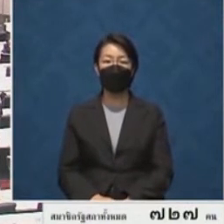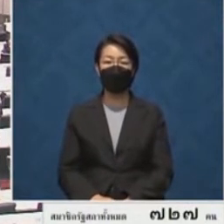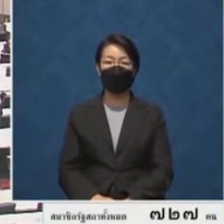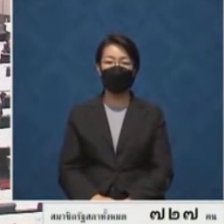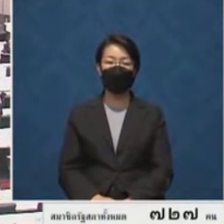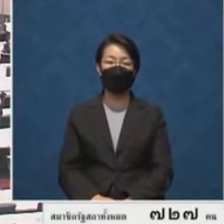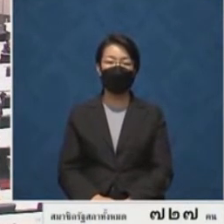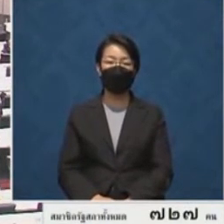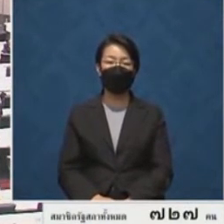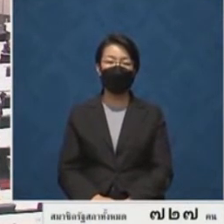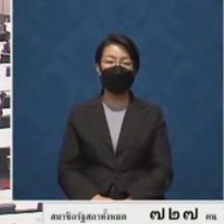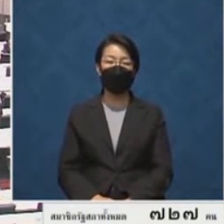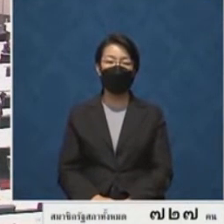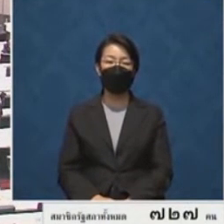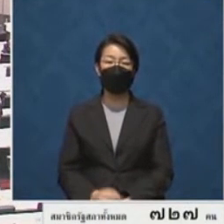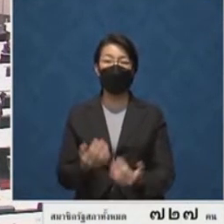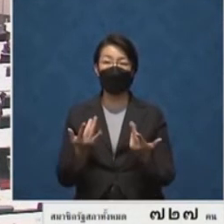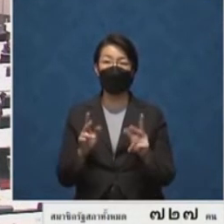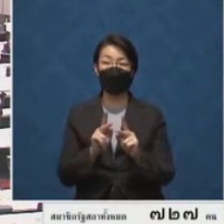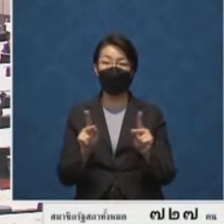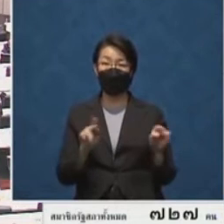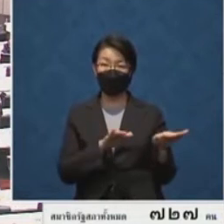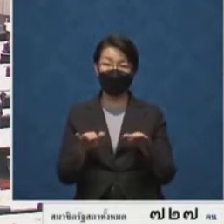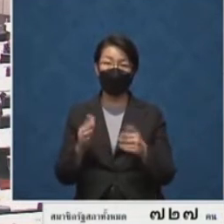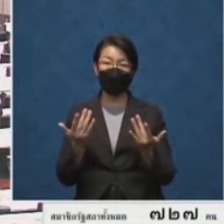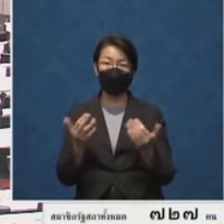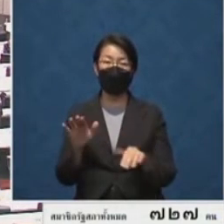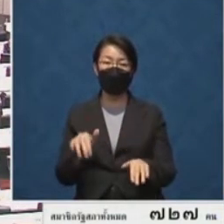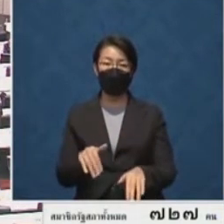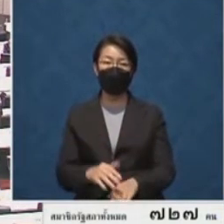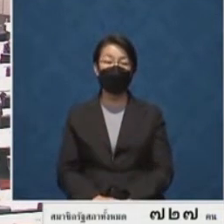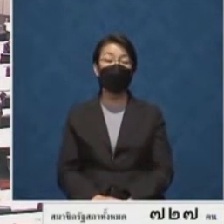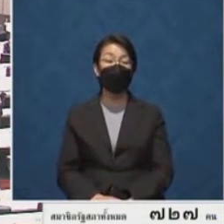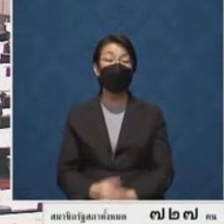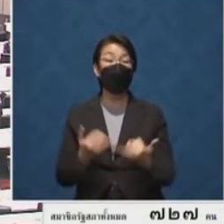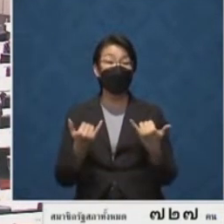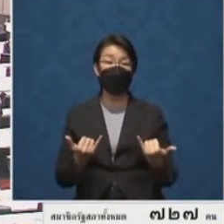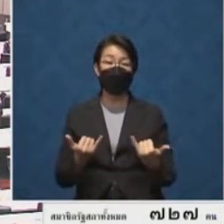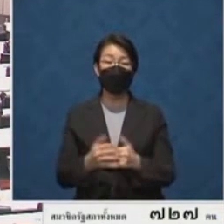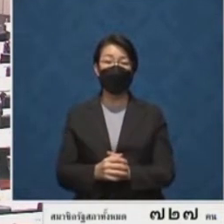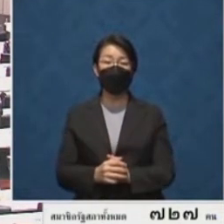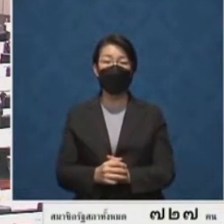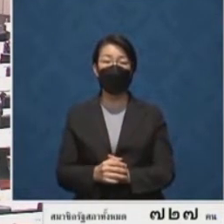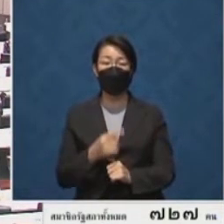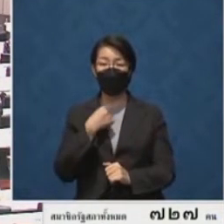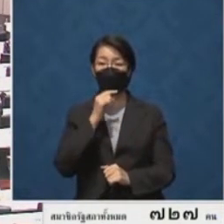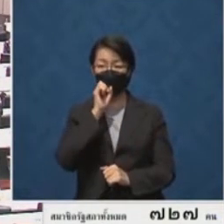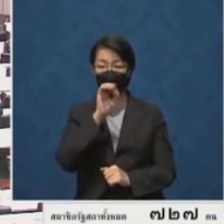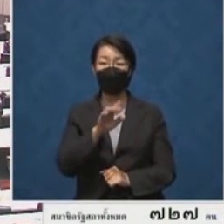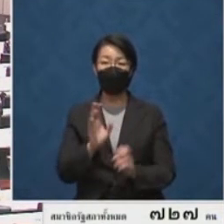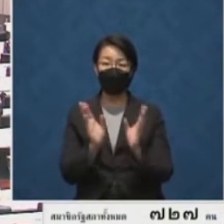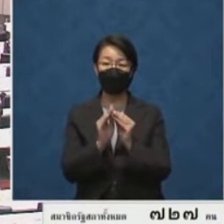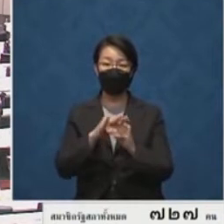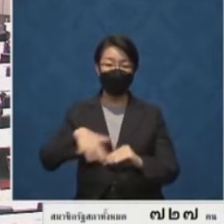ให้กรรมการนับคะแนนพร้อมแล้วก็แจ้งให้ทราบด้วยครับในระหว่างนี้ก็จะขอย้ำกับที่ประชุมว่า